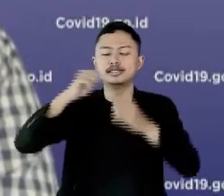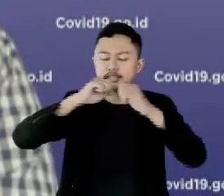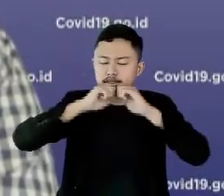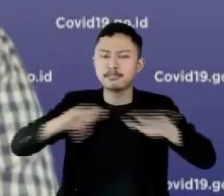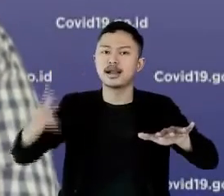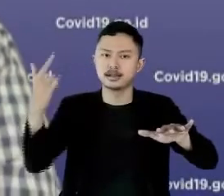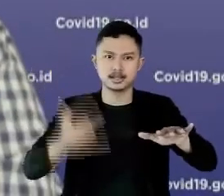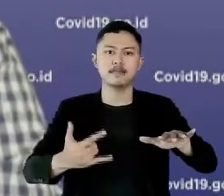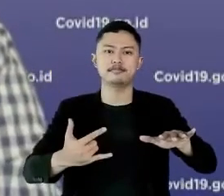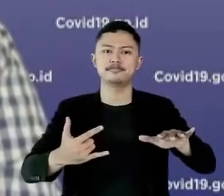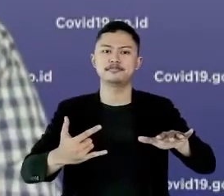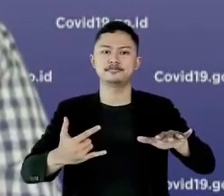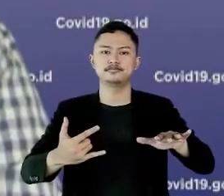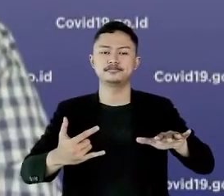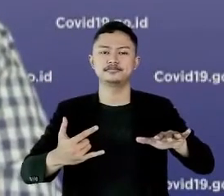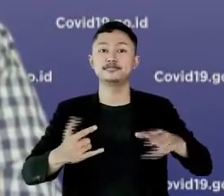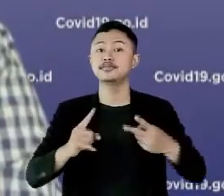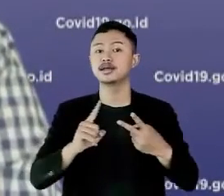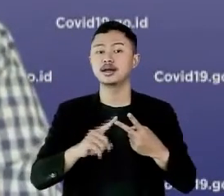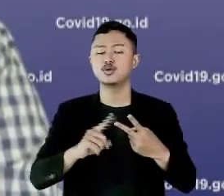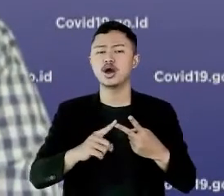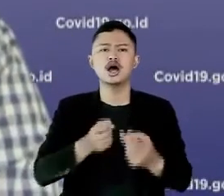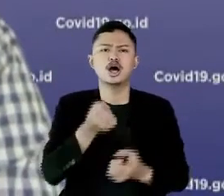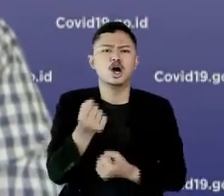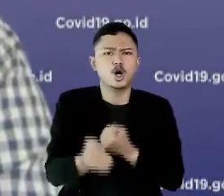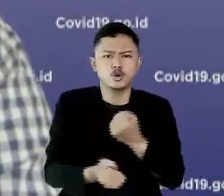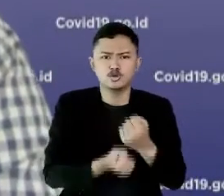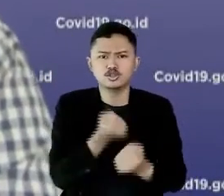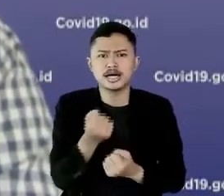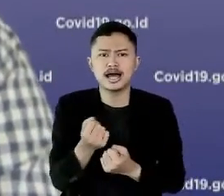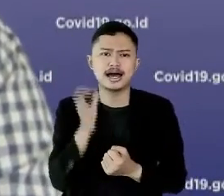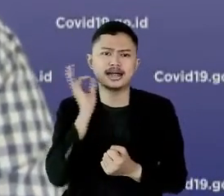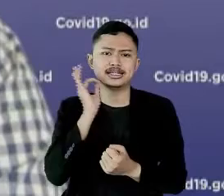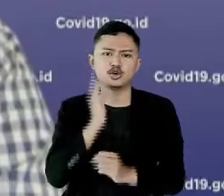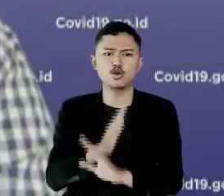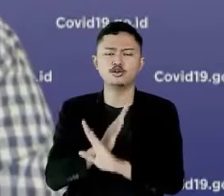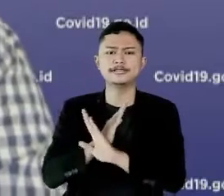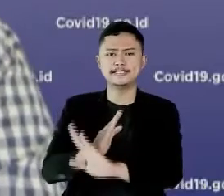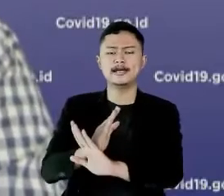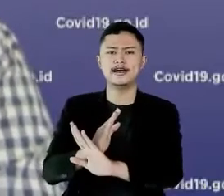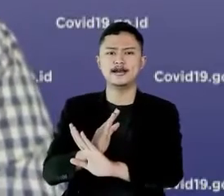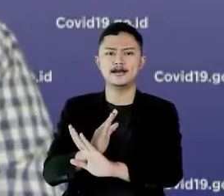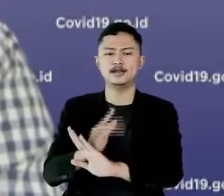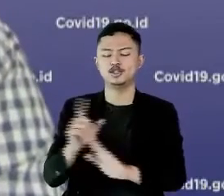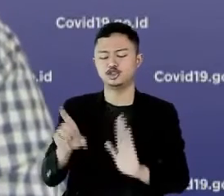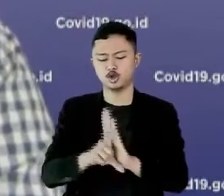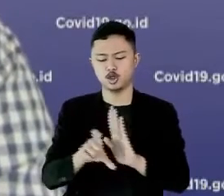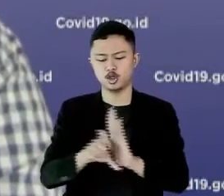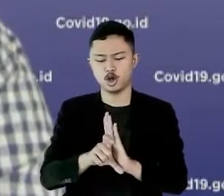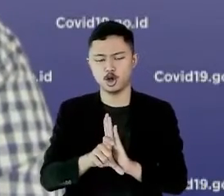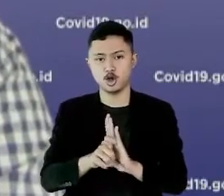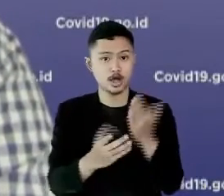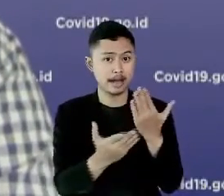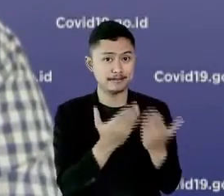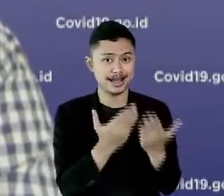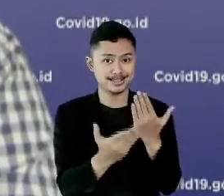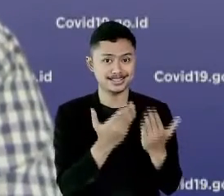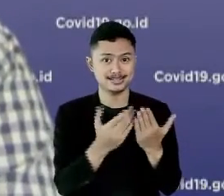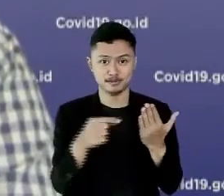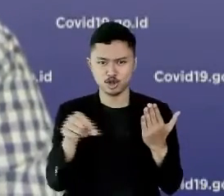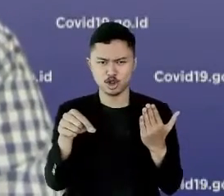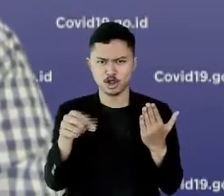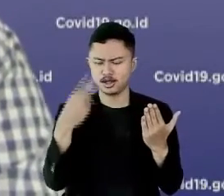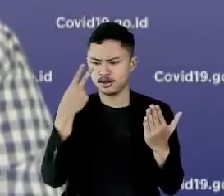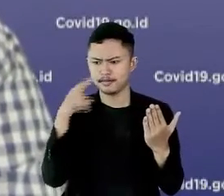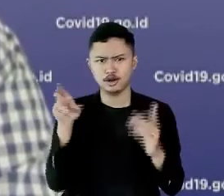disampaikan ya. Terus kemudian ada upaya apa mitigasinya ya. Tadi misalnya kita punya aplikasi apa